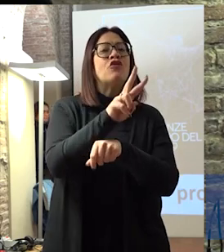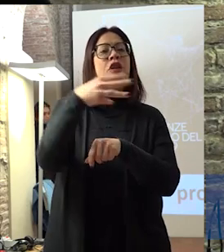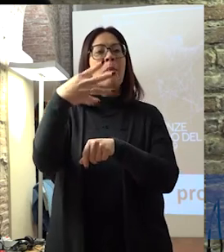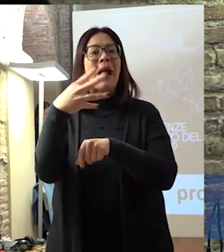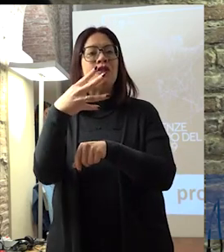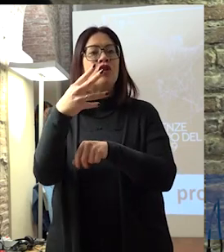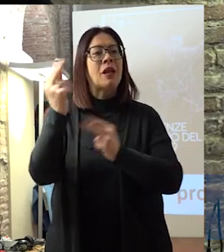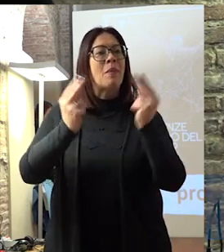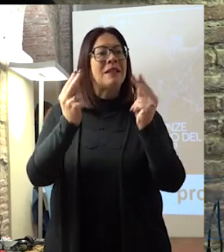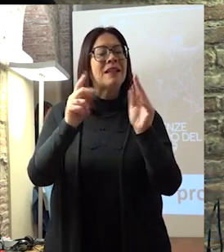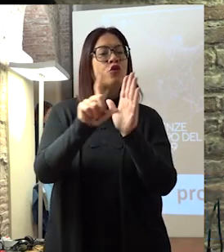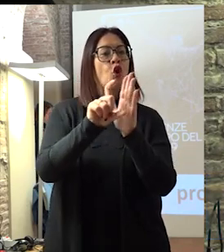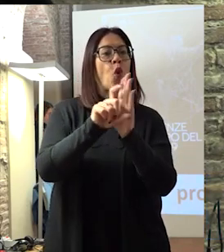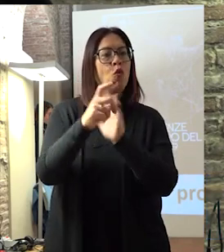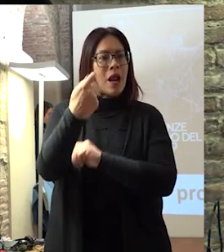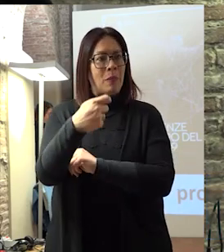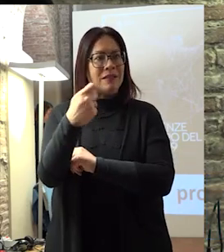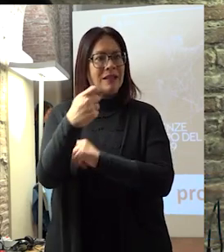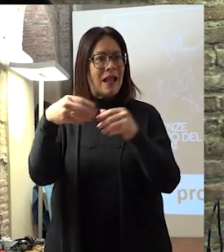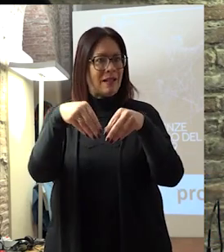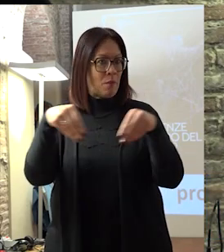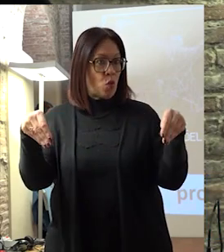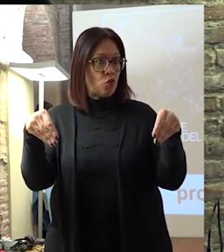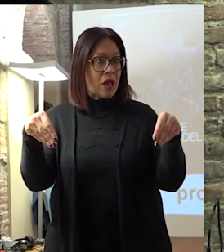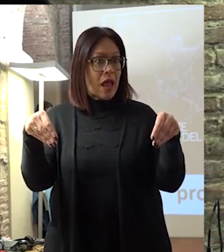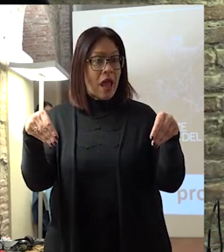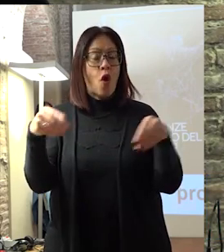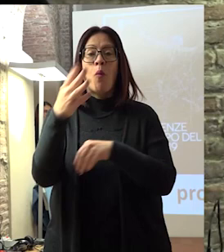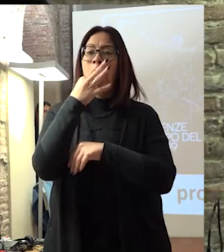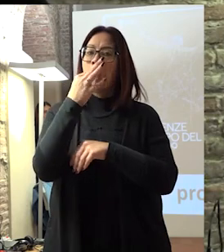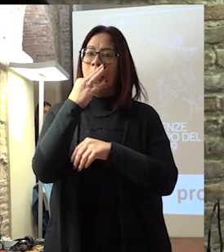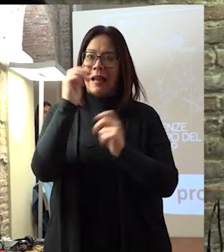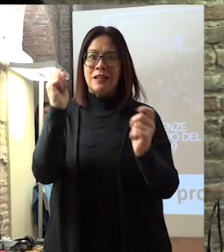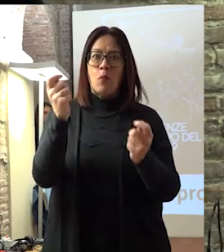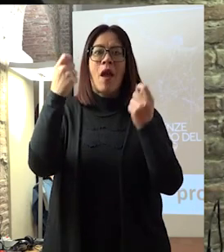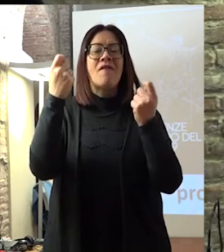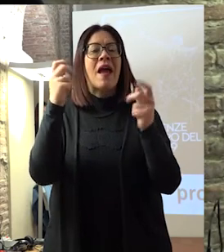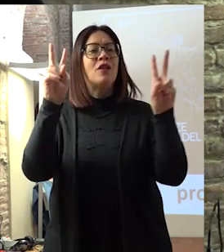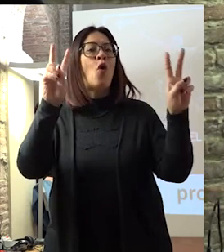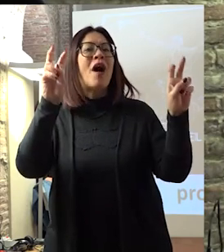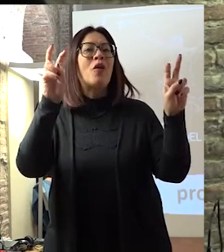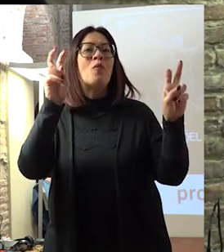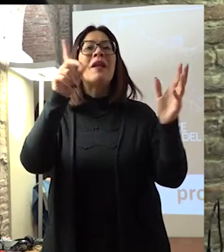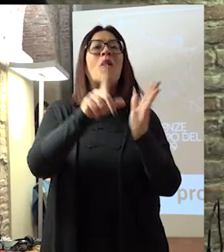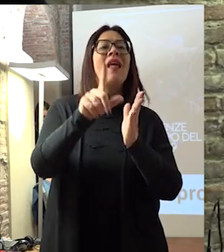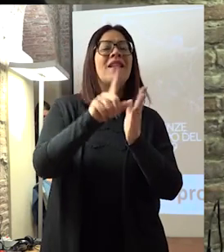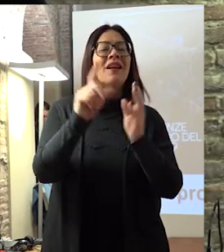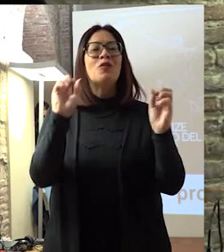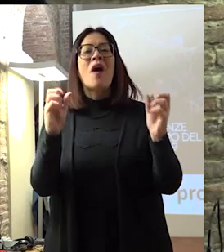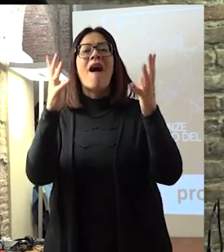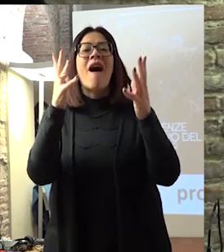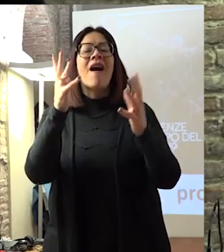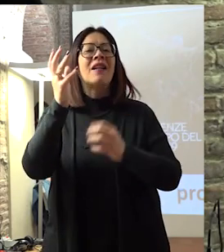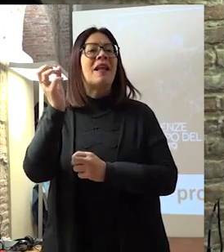nostra presidente, e per questo bellissimo evento. Si parla appunto di letteratura, di arte, di